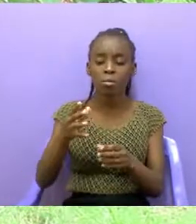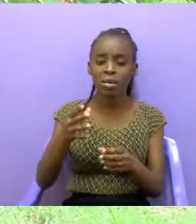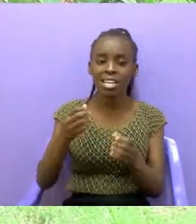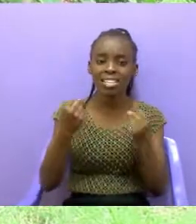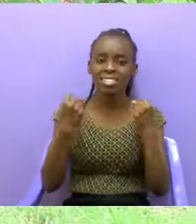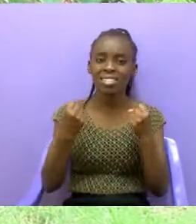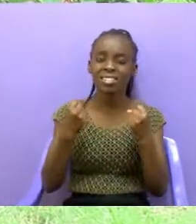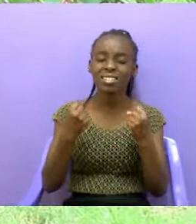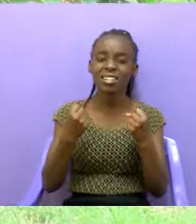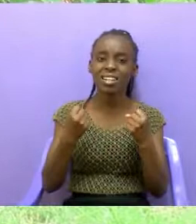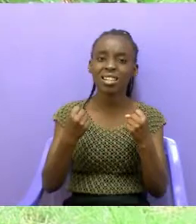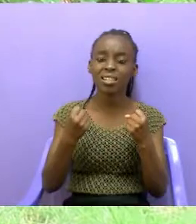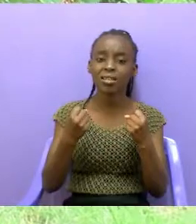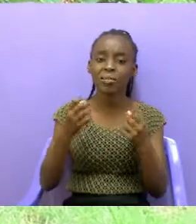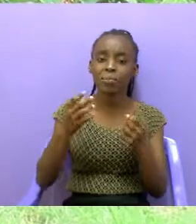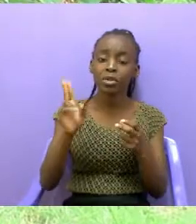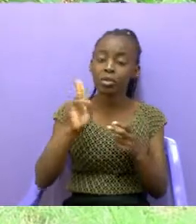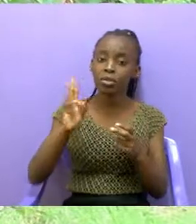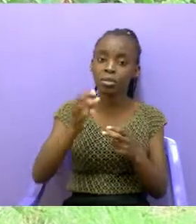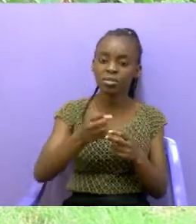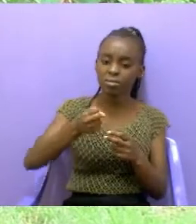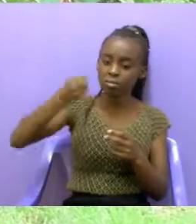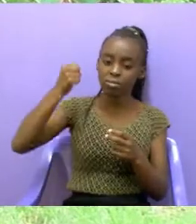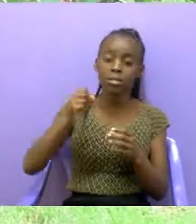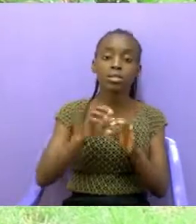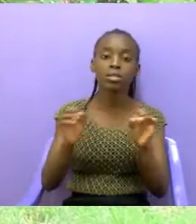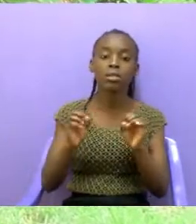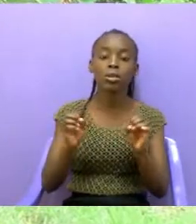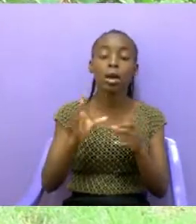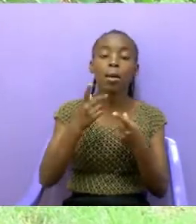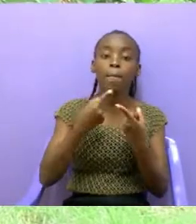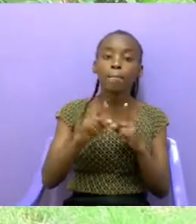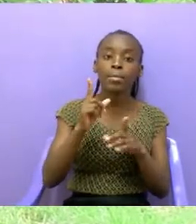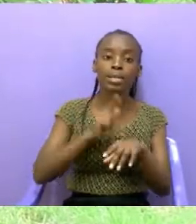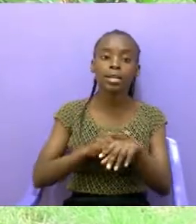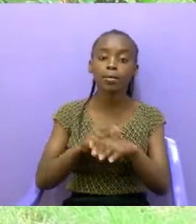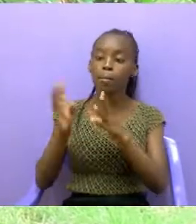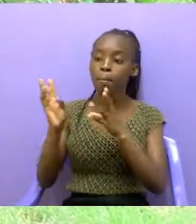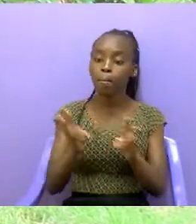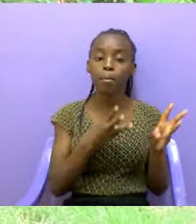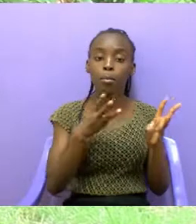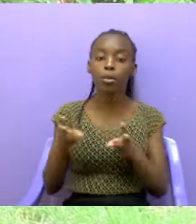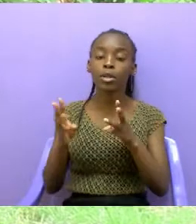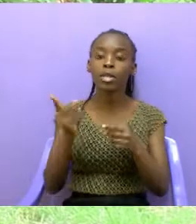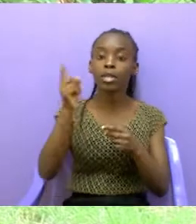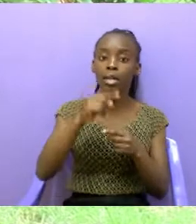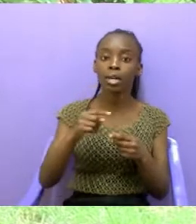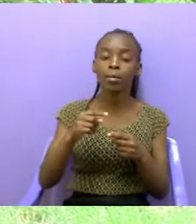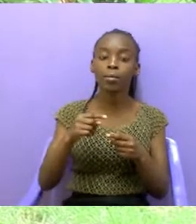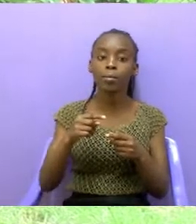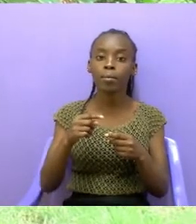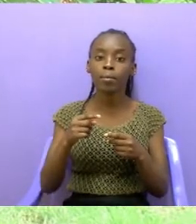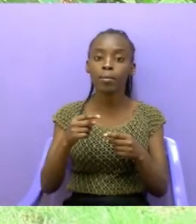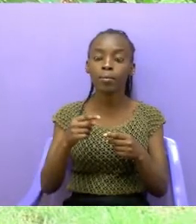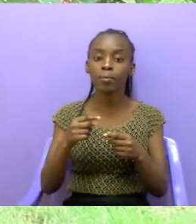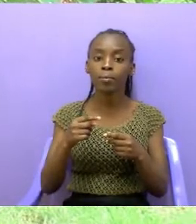upepo unapovuma, hata kama ni upepo mkali kiasi gani, hizo mimea zina, kuna wisdom Mungu alizipatia, zinainama tu.